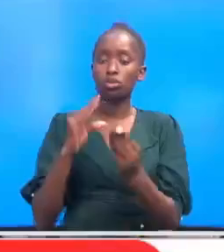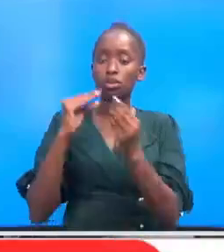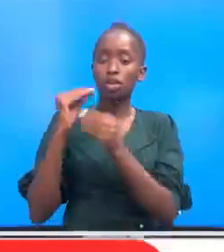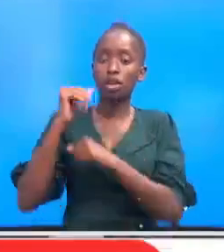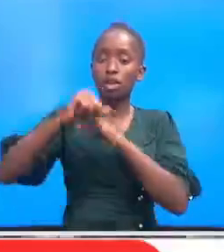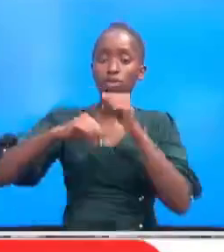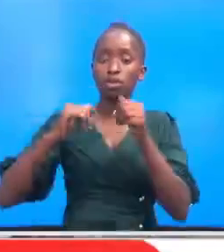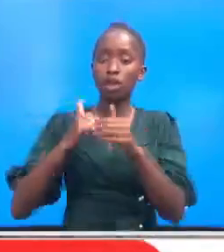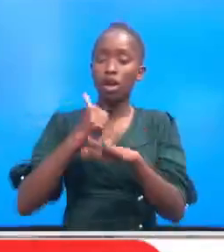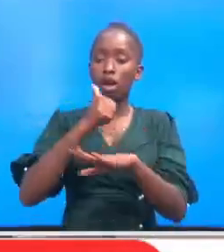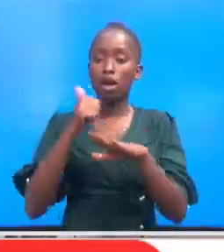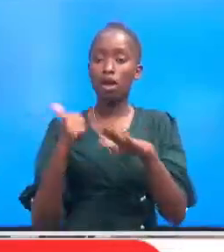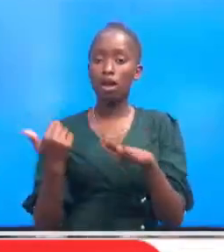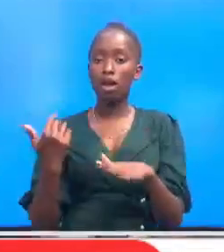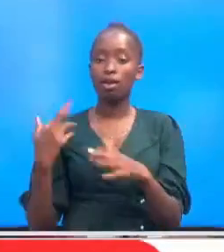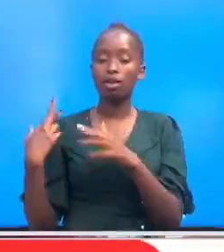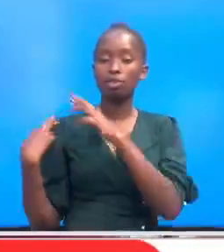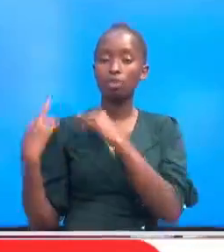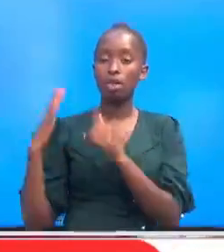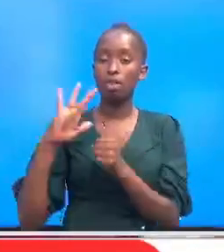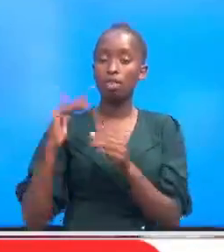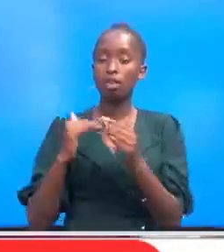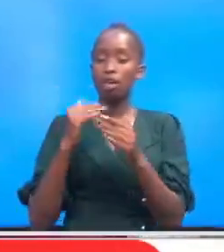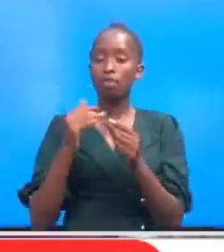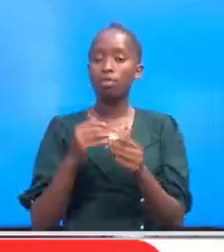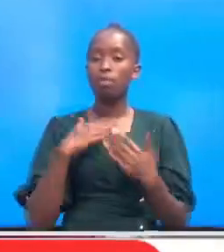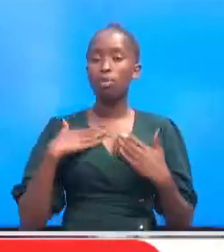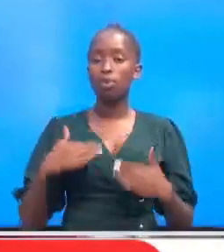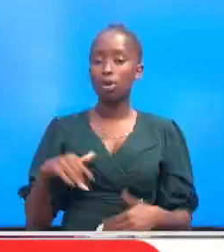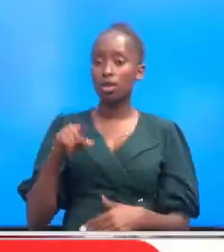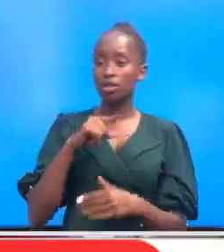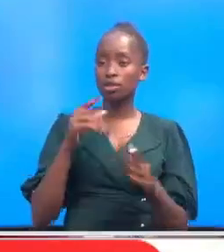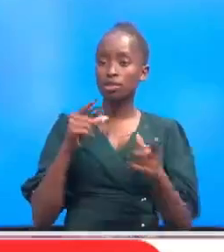wawili ha ikipelekwa katika hifadhi ya maiti ya